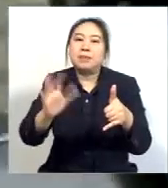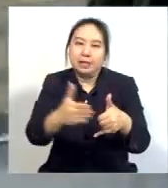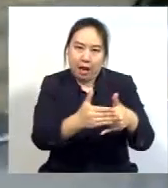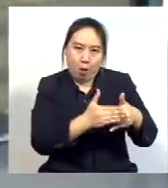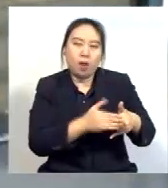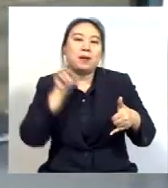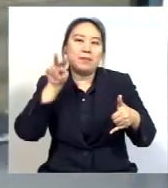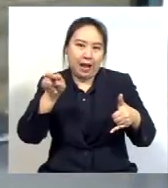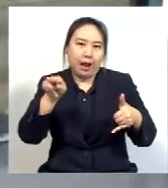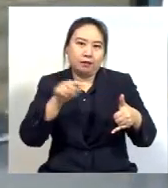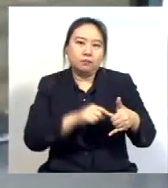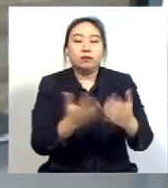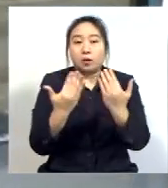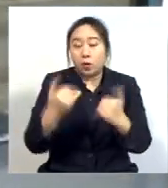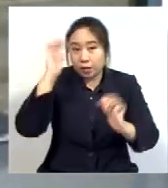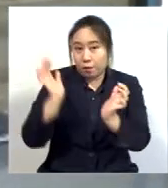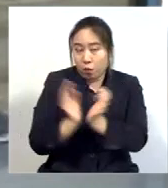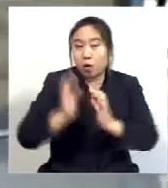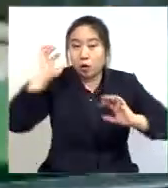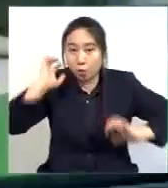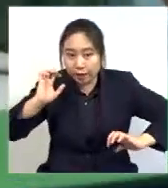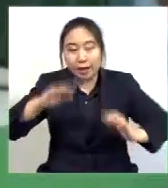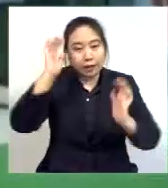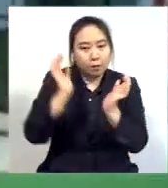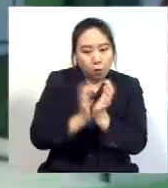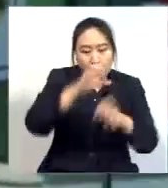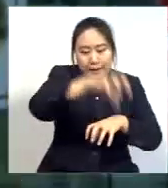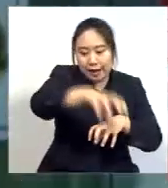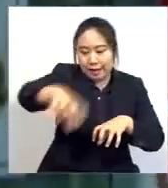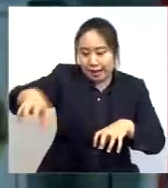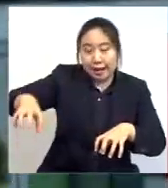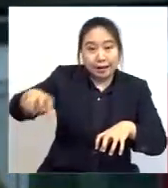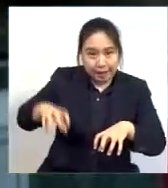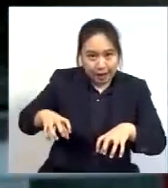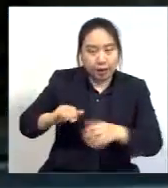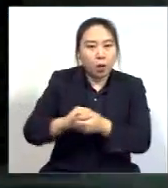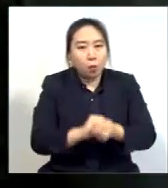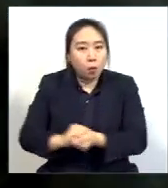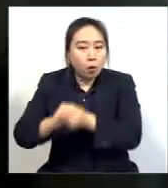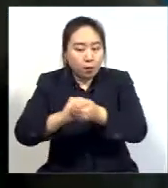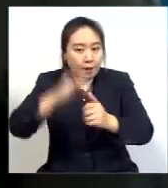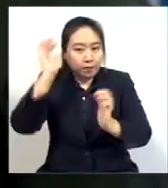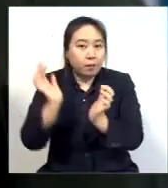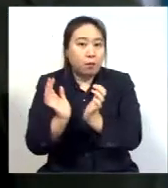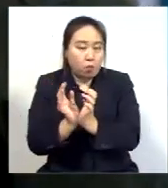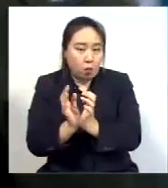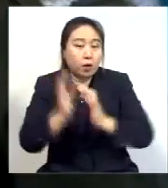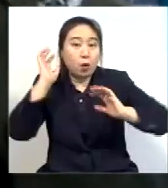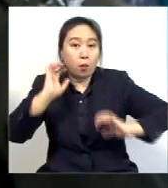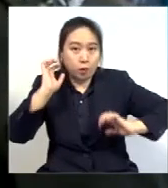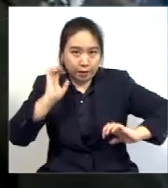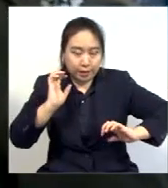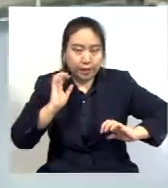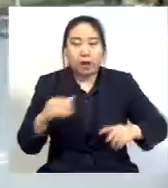นี้ตำรวจภูธรจังหวัดลพบุรีรวมไปถึงทุกโรงพักใกล้เคียงร่วมกับทีมสืบสวนกองบังคับการตำรวจภูธรจังหวัดลพบุ